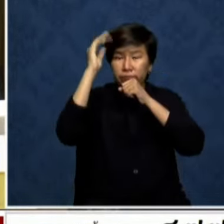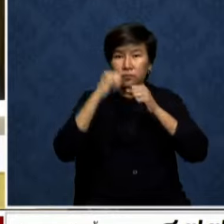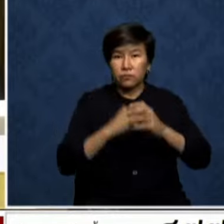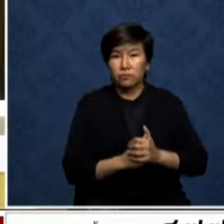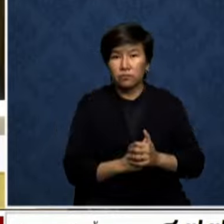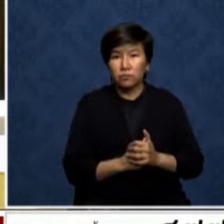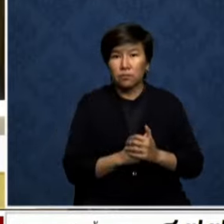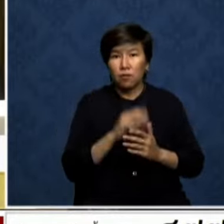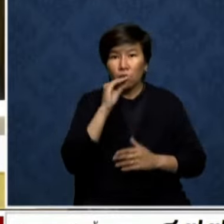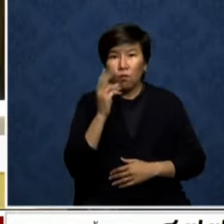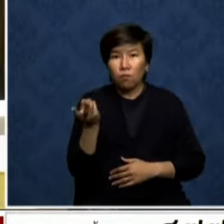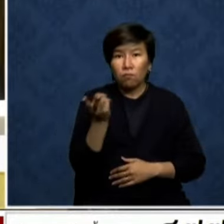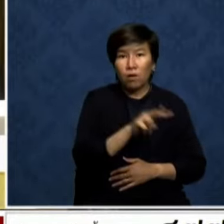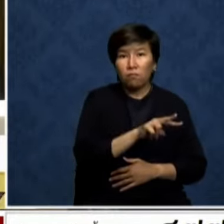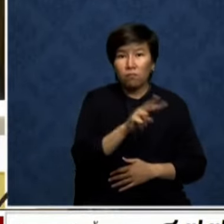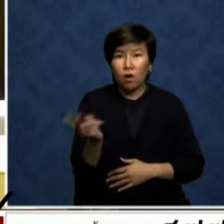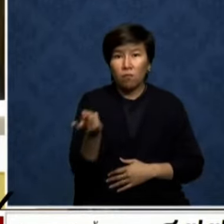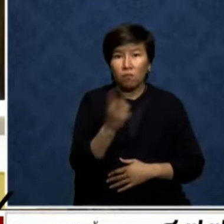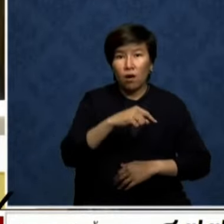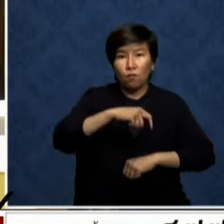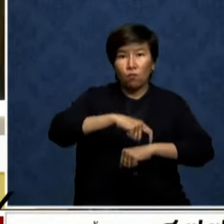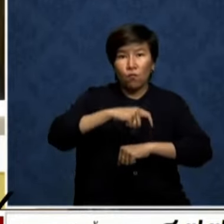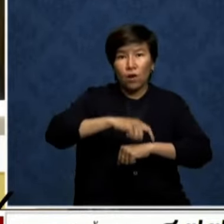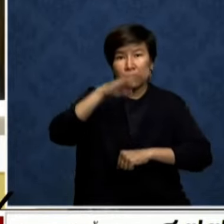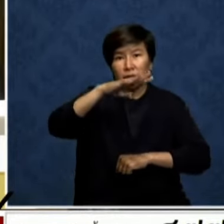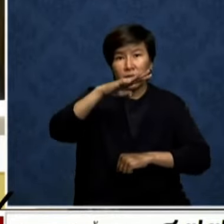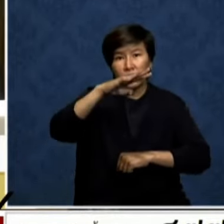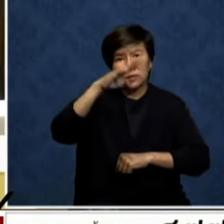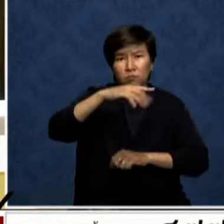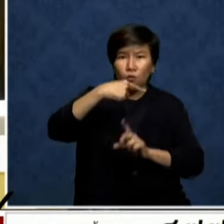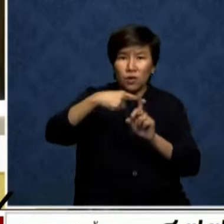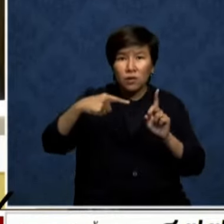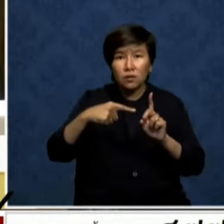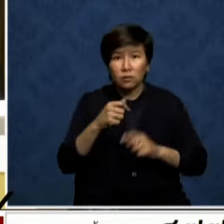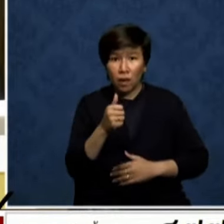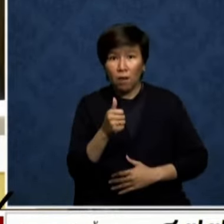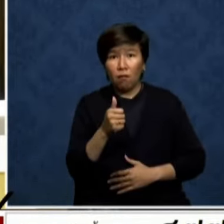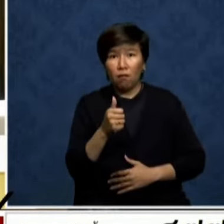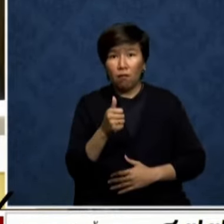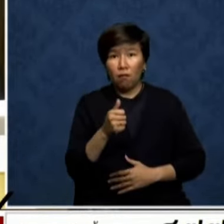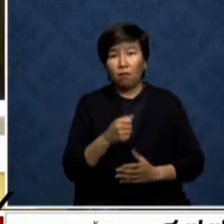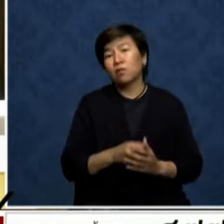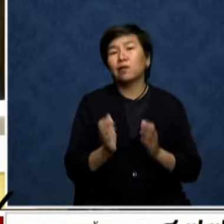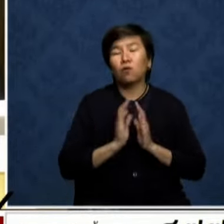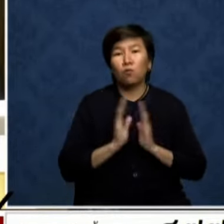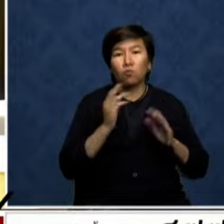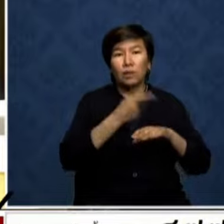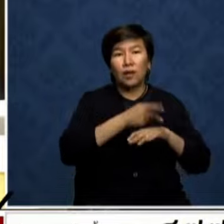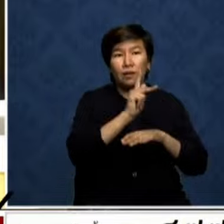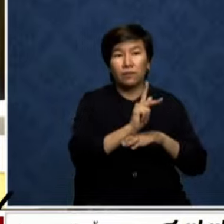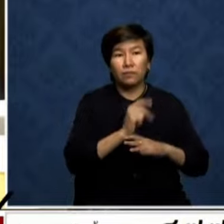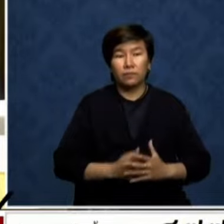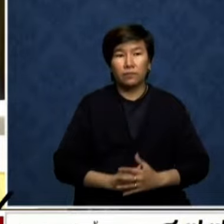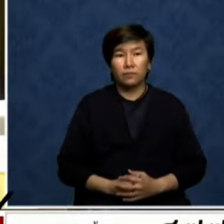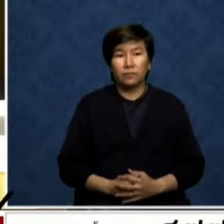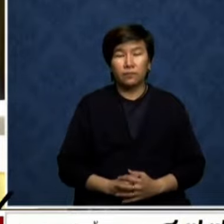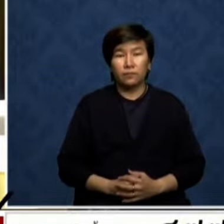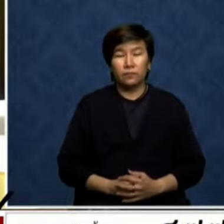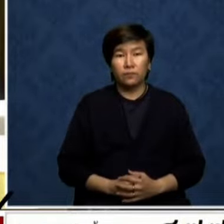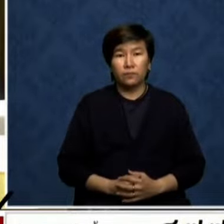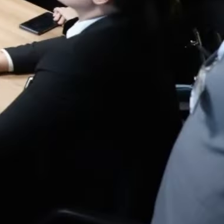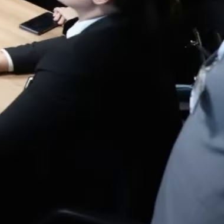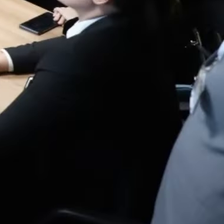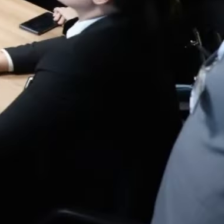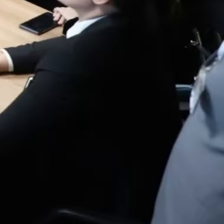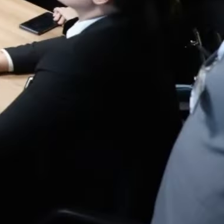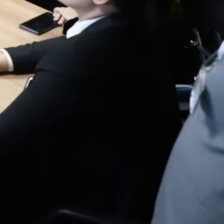พดสลับกันจนถงเวลาที่ตกลงกไ้ประมาณ 4 โมงครึ่นะครักลขบคุทมาทานครัได้ครับก็